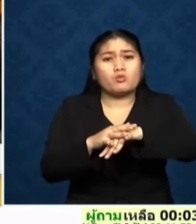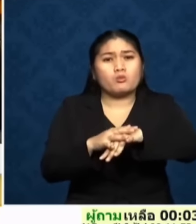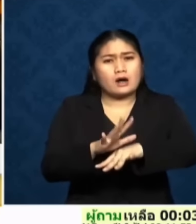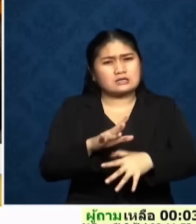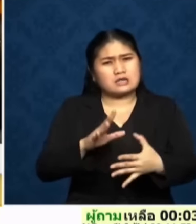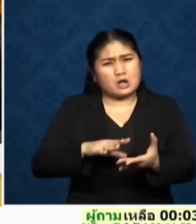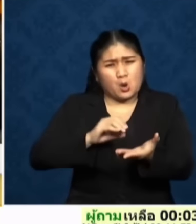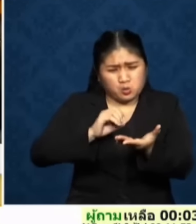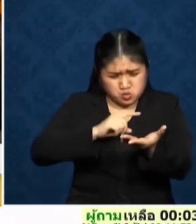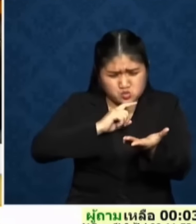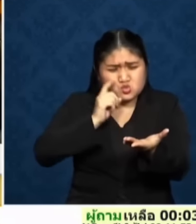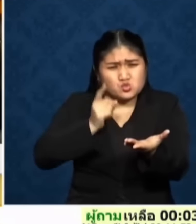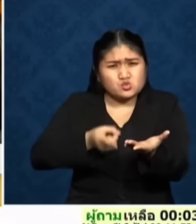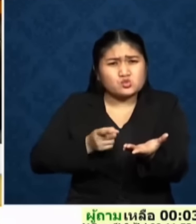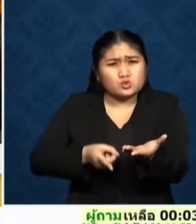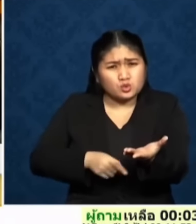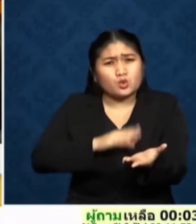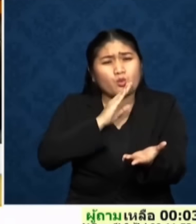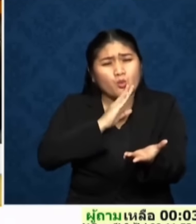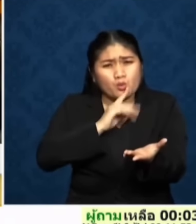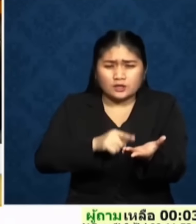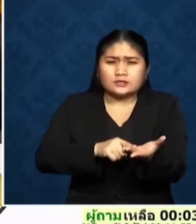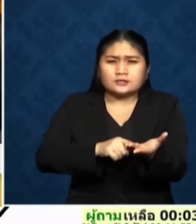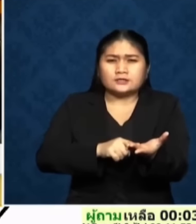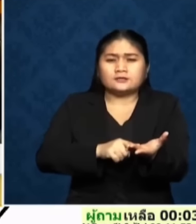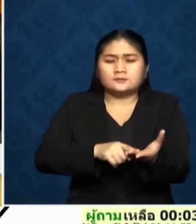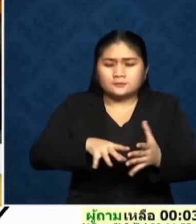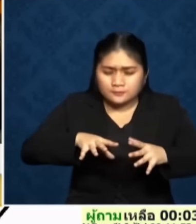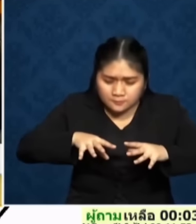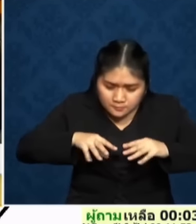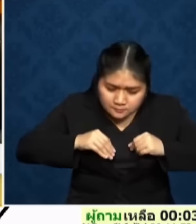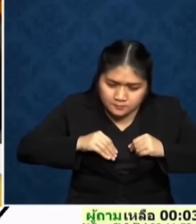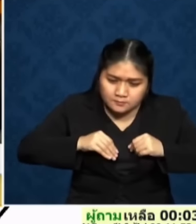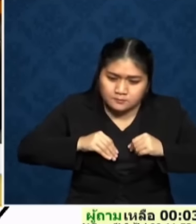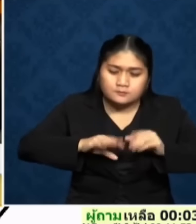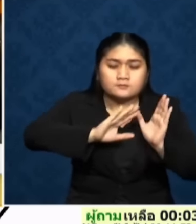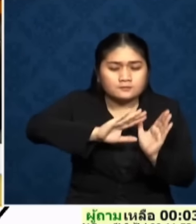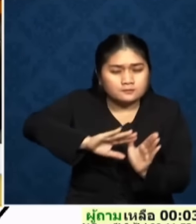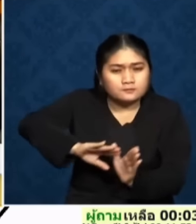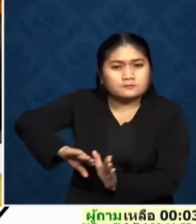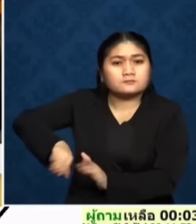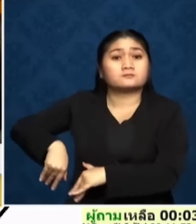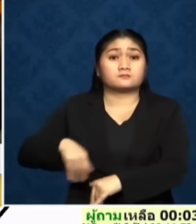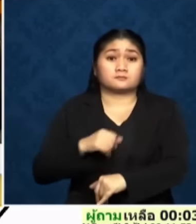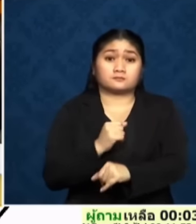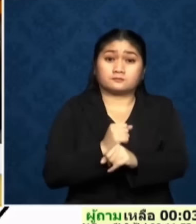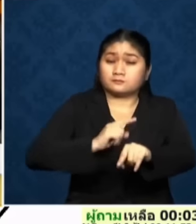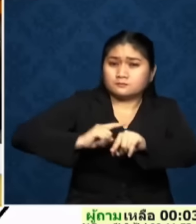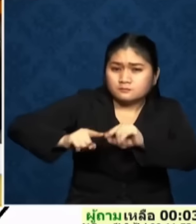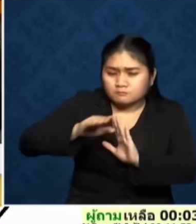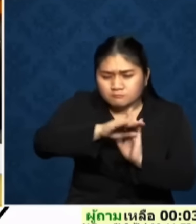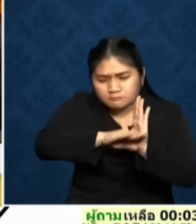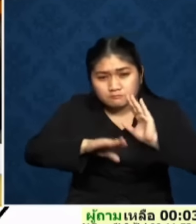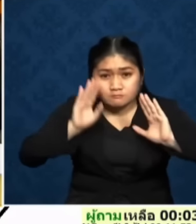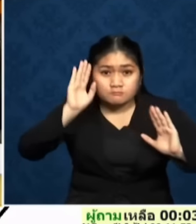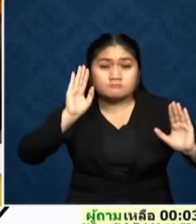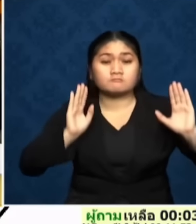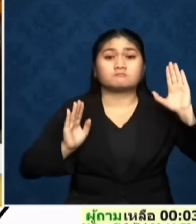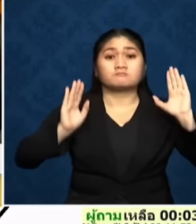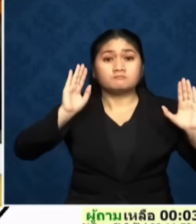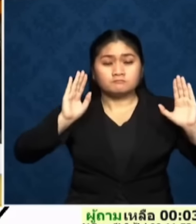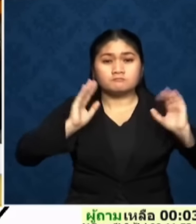ค้างมากอยู่ถ้าท่านยอมละเว้นปล่อยผ่านเรื่องนี้ไปแล้วมาทำให้ทุกอย่างเป็นประชาธิปไตยมากขึ้นเท่าที่ผมถ